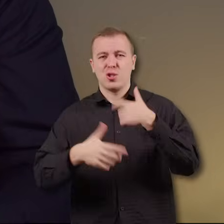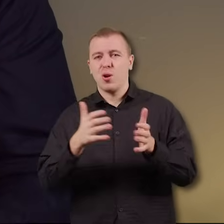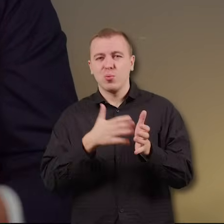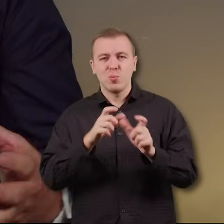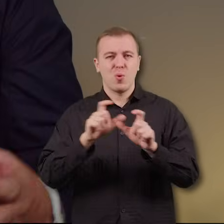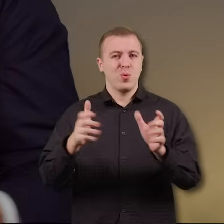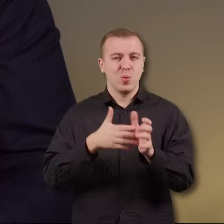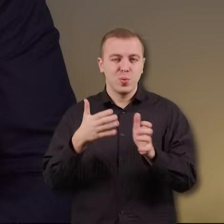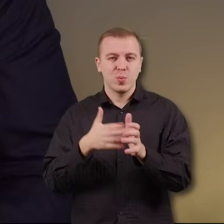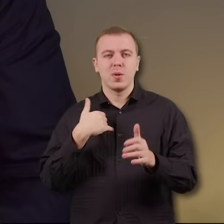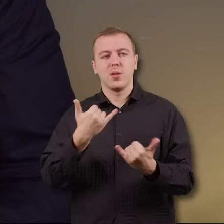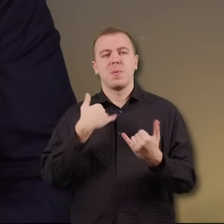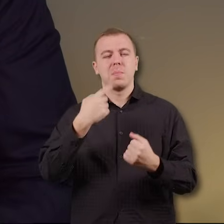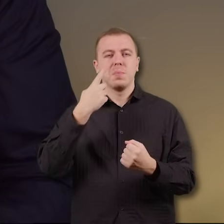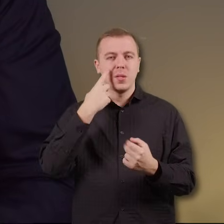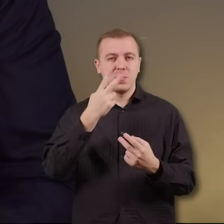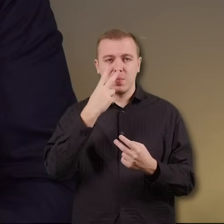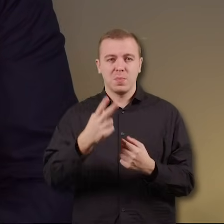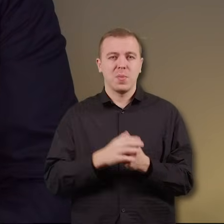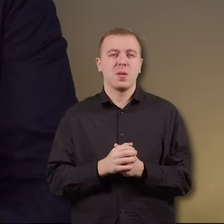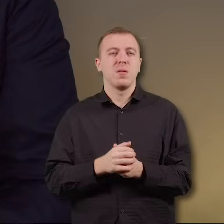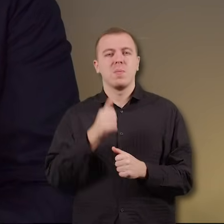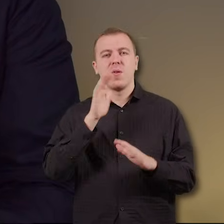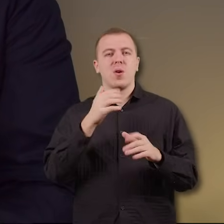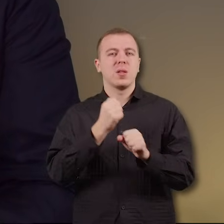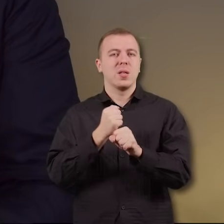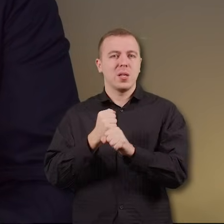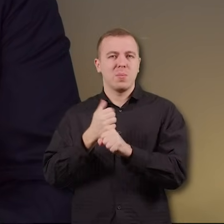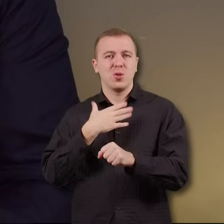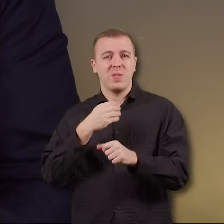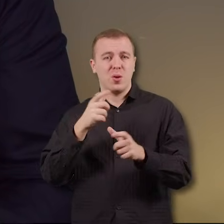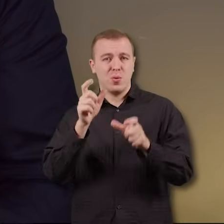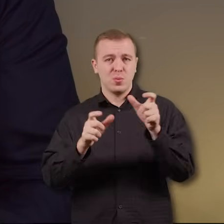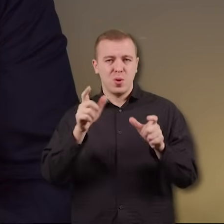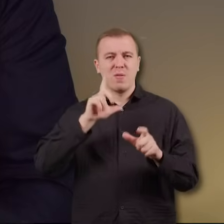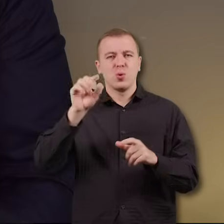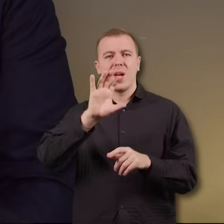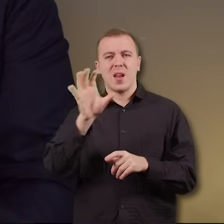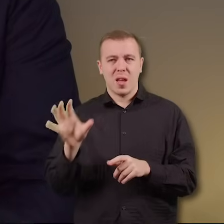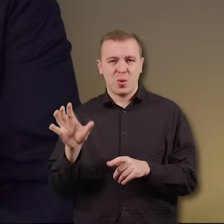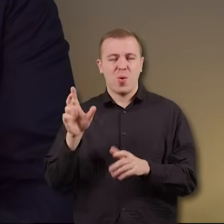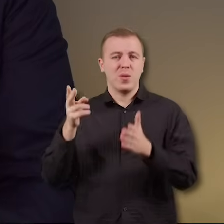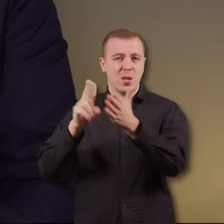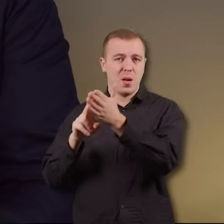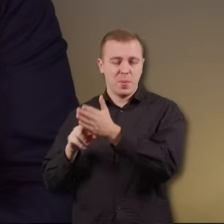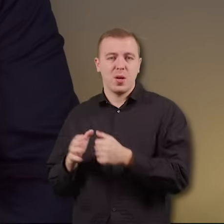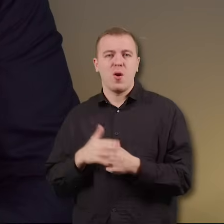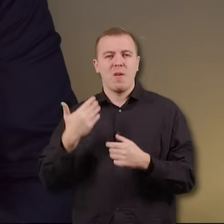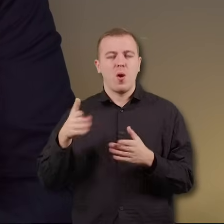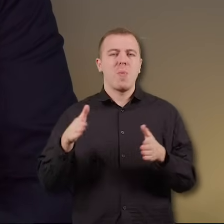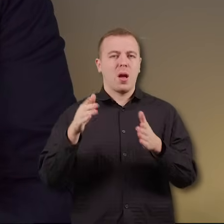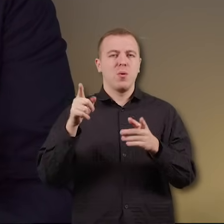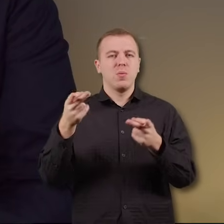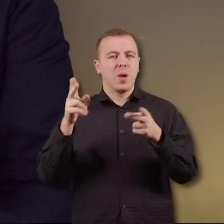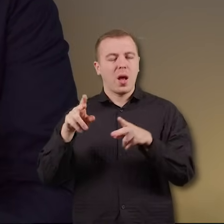trūksta. Ir dabar aš pastebiu, pavyzdžiui, kad netgi dirba iš Vilniaus žmonės, jau važiuoja regionus ir pakeliui jau palieka